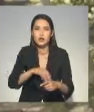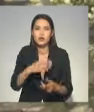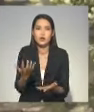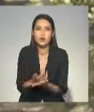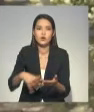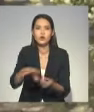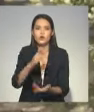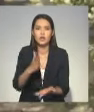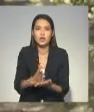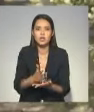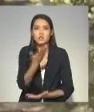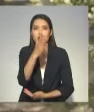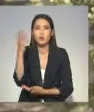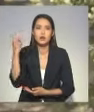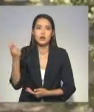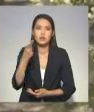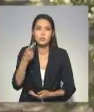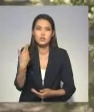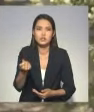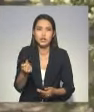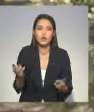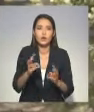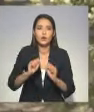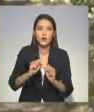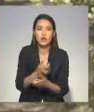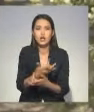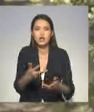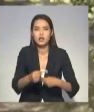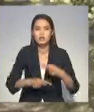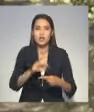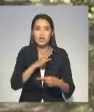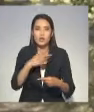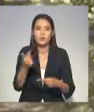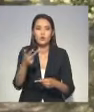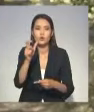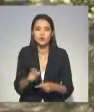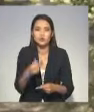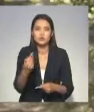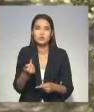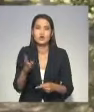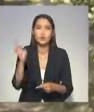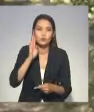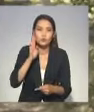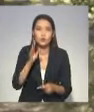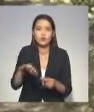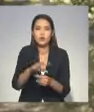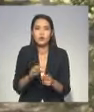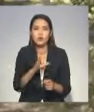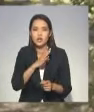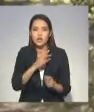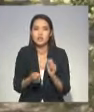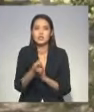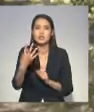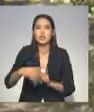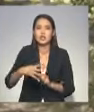Биыл өңірдегі орман шаруашылықтарында 6 өрт оқиғасы тіркелген. Оның 3-і найзағайдың түсуінен болыпты. Салдарынан